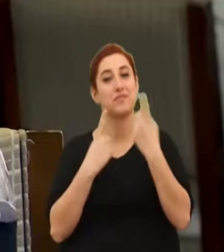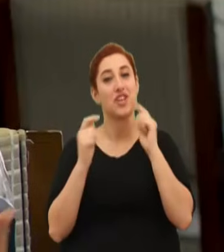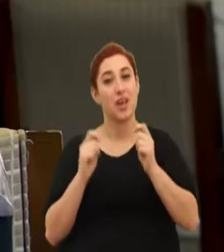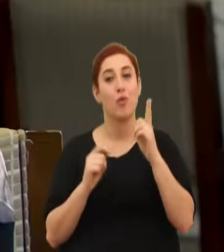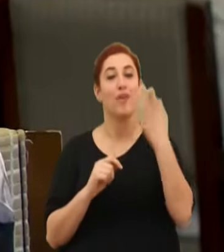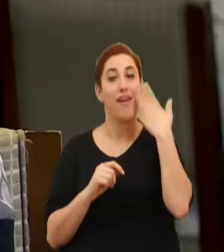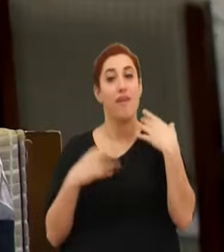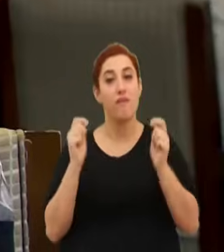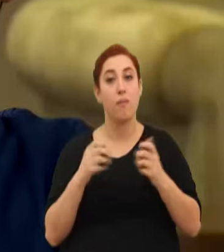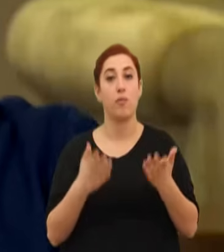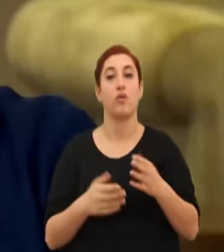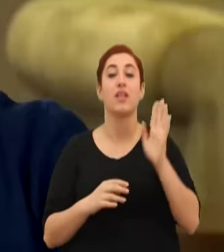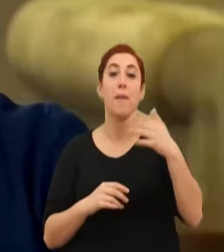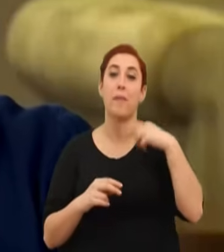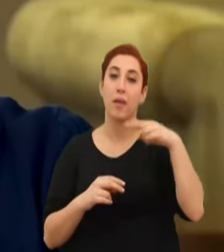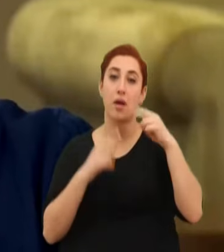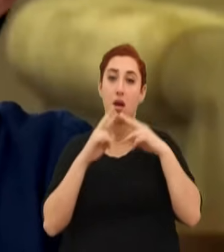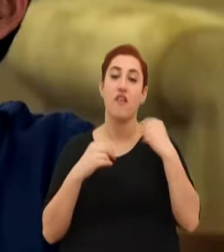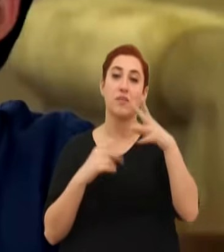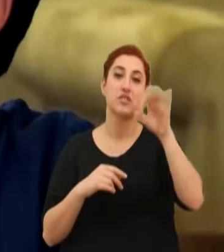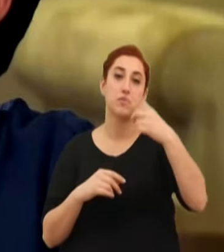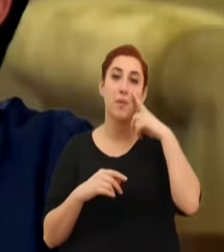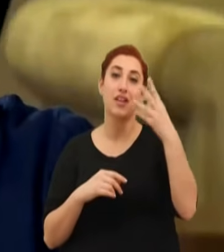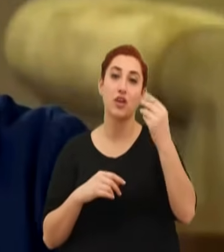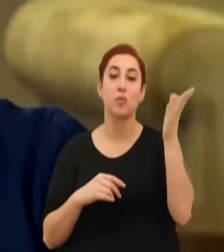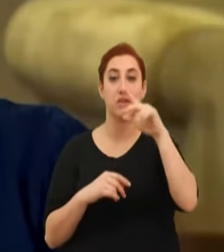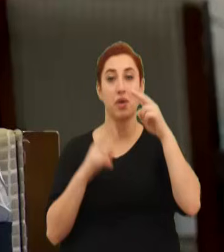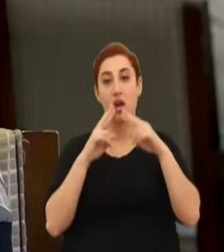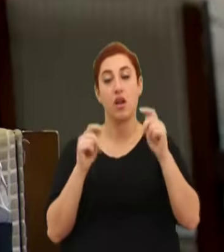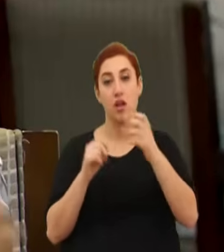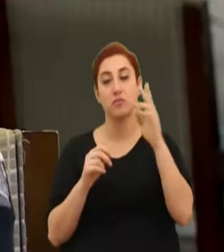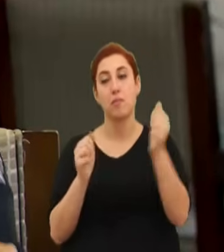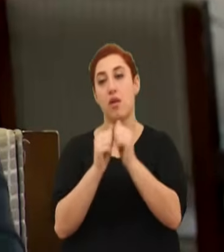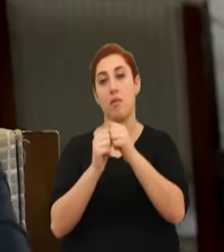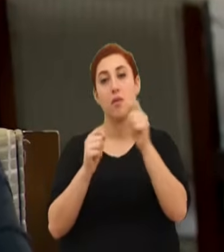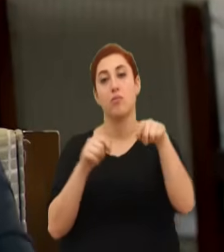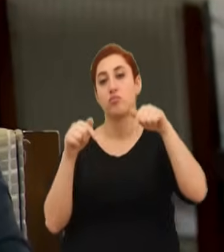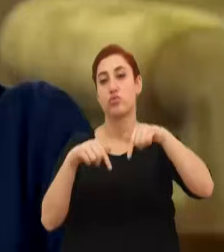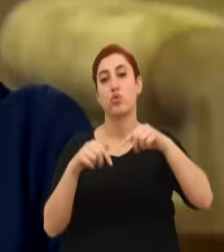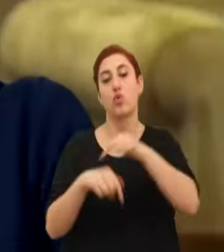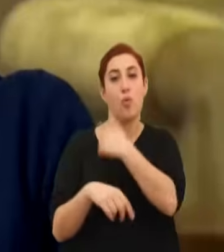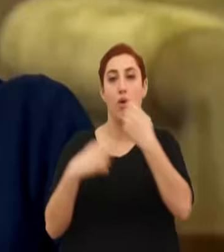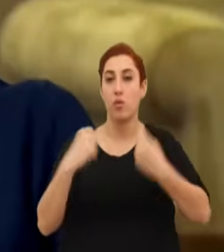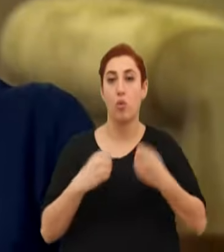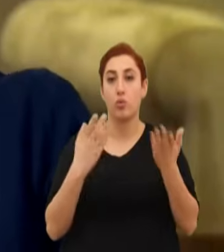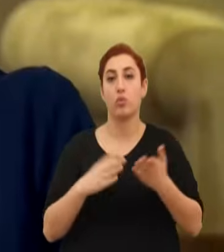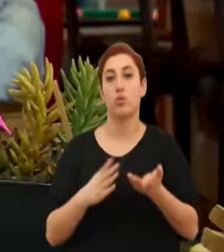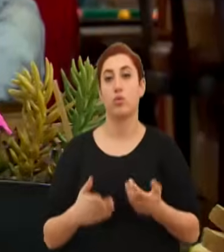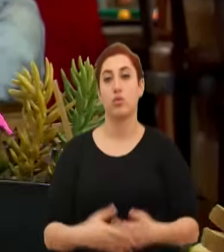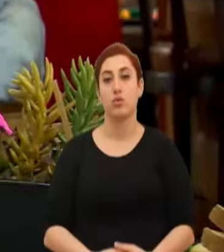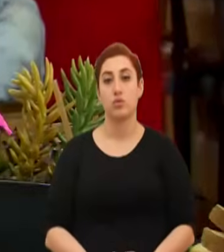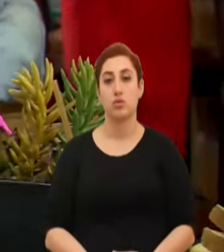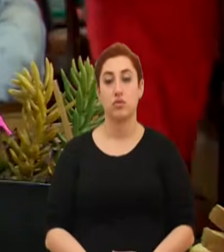şey yapıyorlar ve bundan keyif alıyorlar. Ya beraber karar vermişler. Şimdi bak ne güzel başka bir karar almışlar. Beraberce burada normalce oturuyoruz ya.